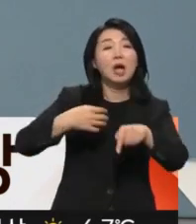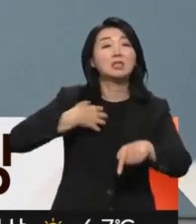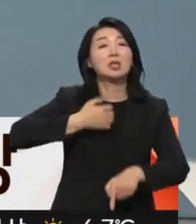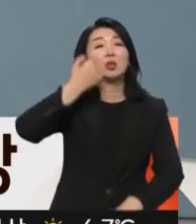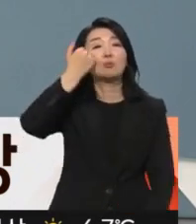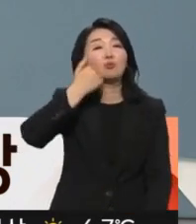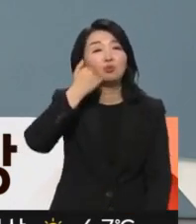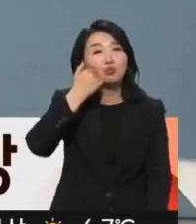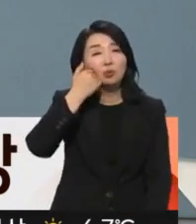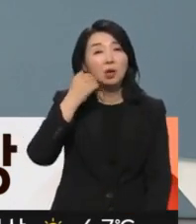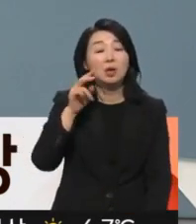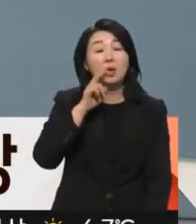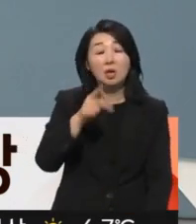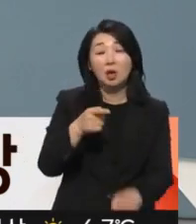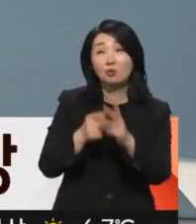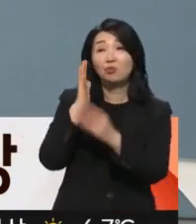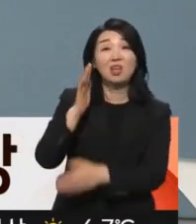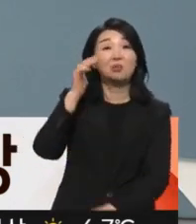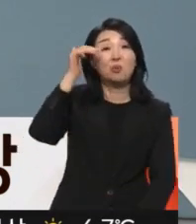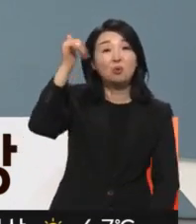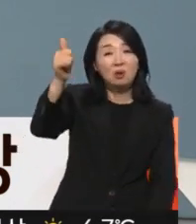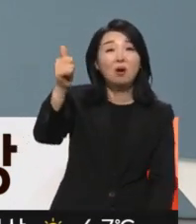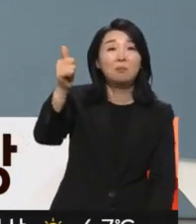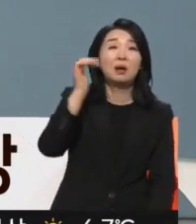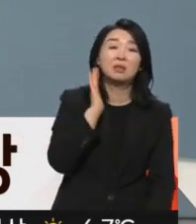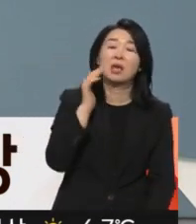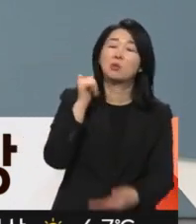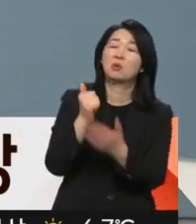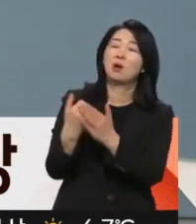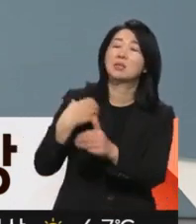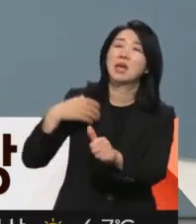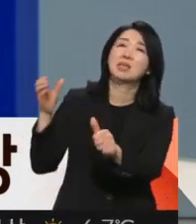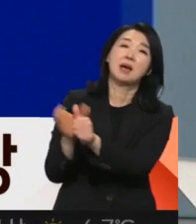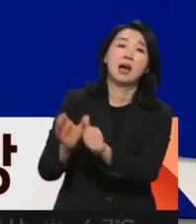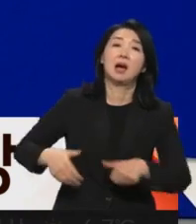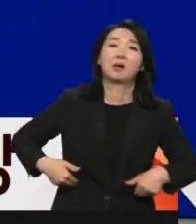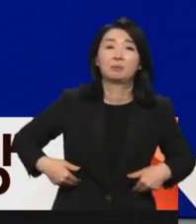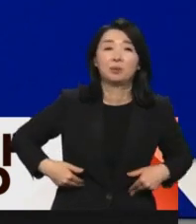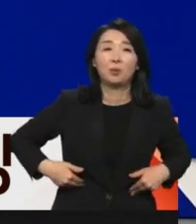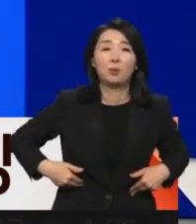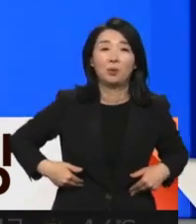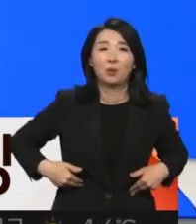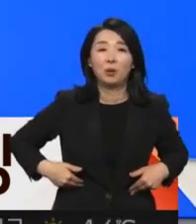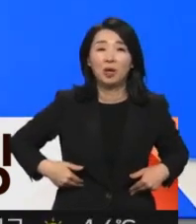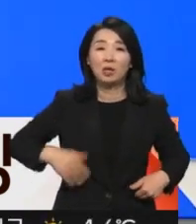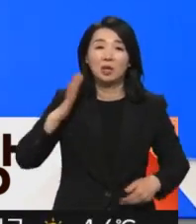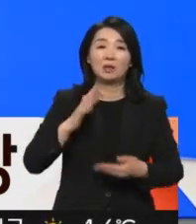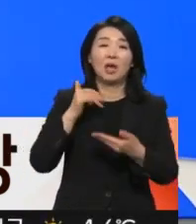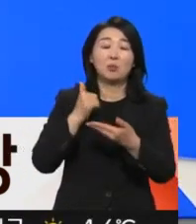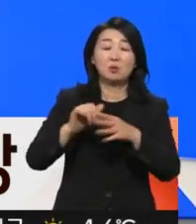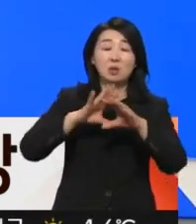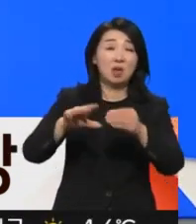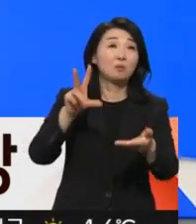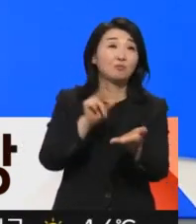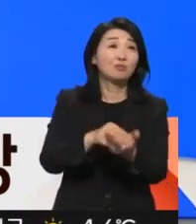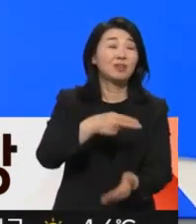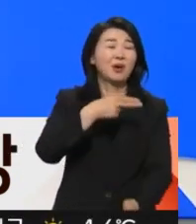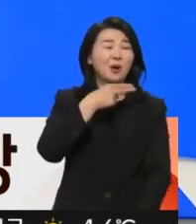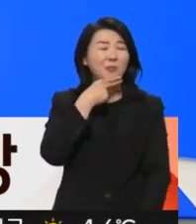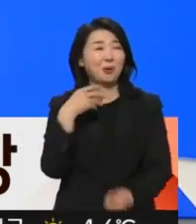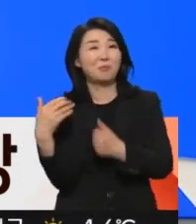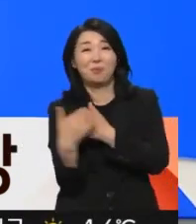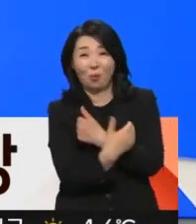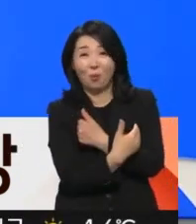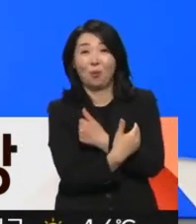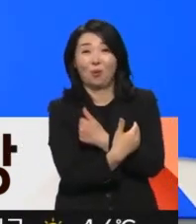야당은 컨트롤타워가 윤석열 대통령이라며 대통령 책임론을 부각했습니다. 여당은 대통령실의 대응은 문제가 없다고 엄호에